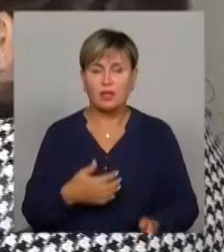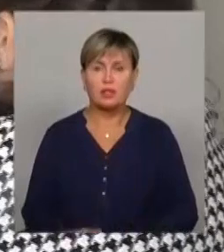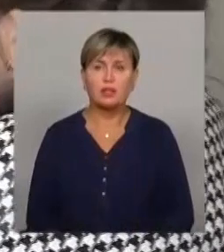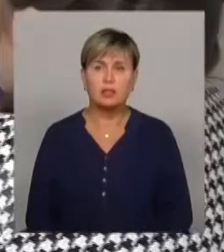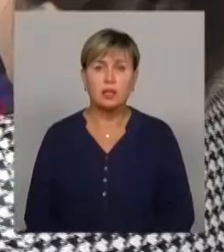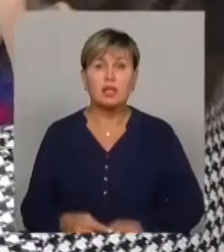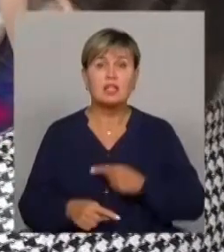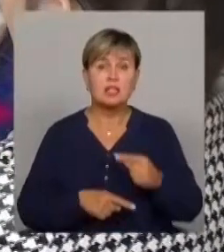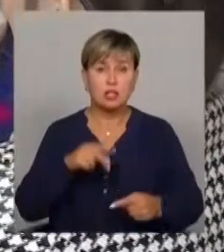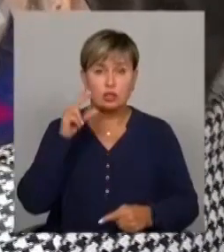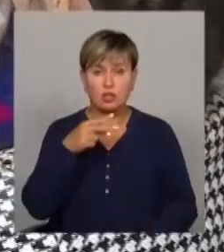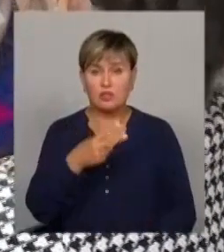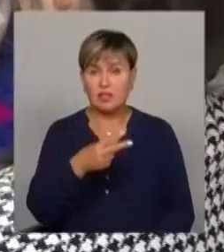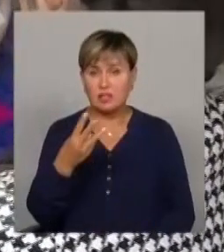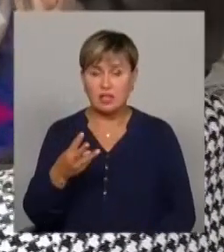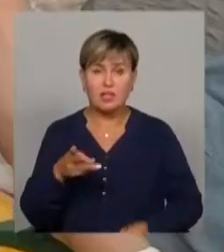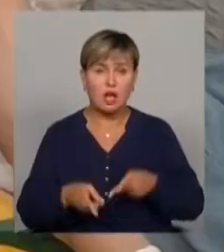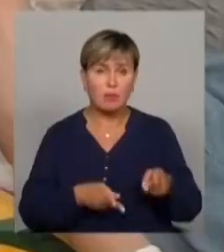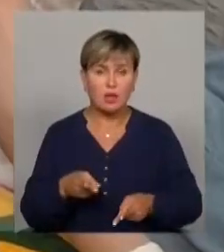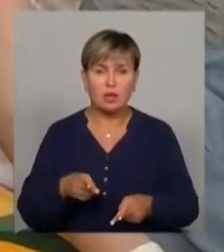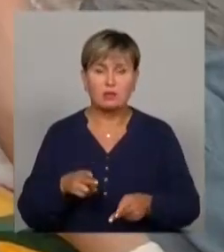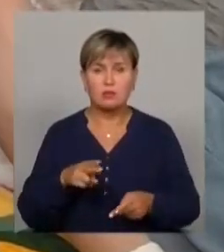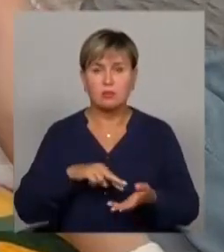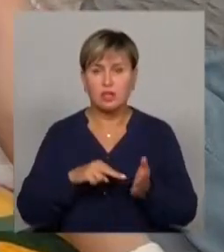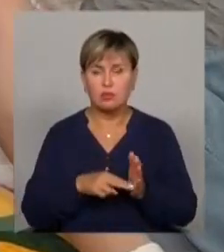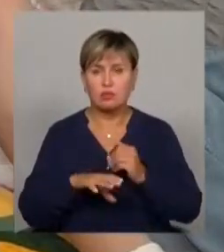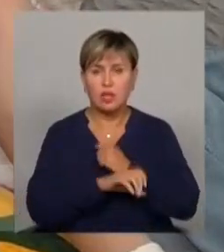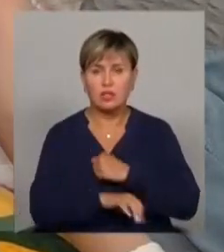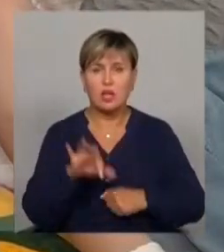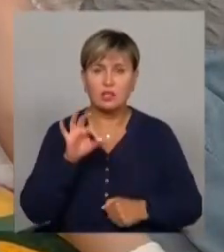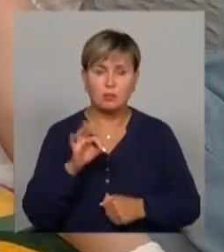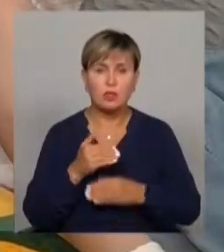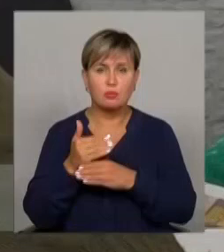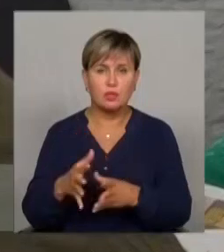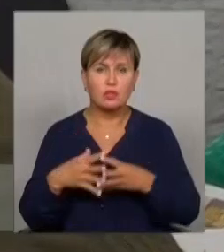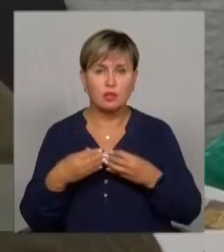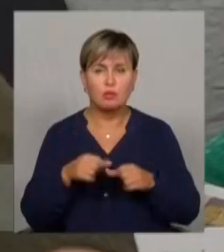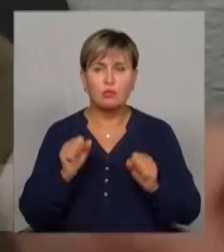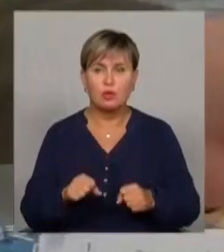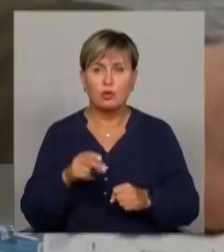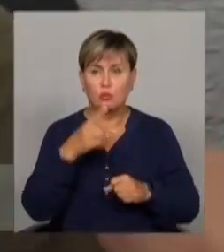Дата следующей 23-й операции намечена на конец октября. Помочь семье с финансами можно по